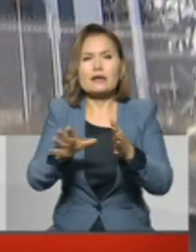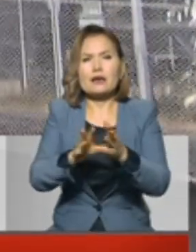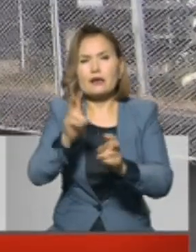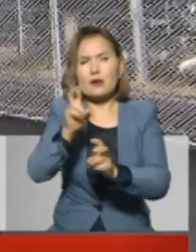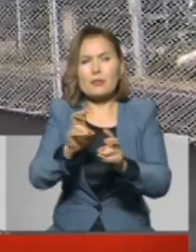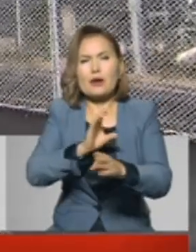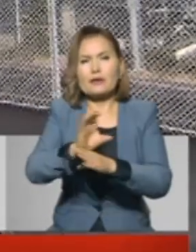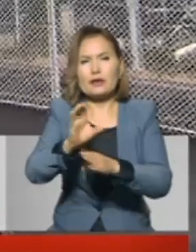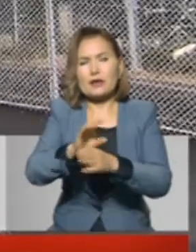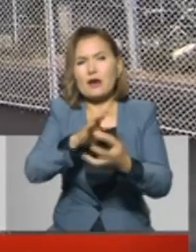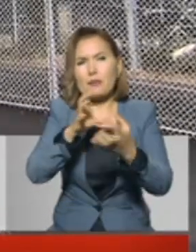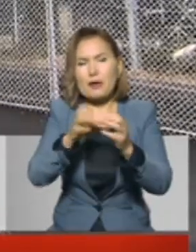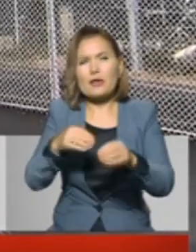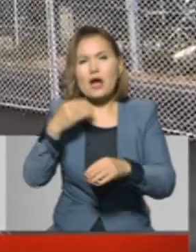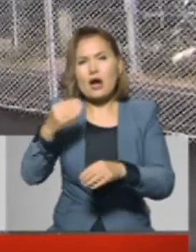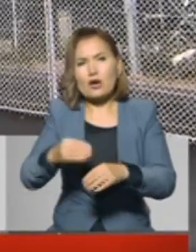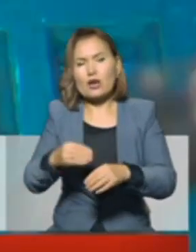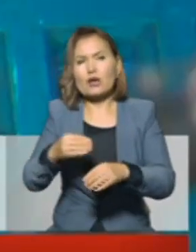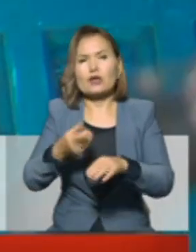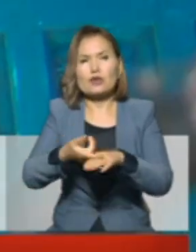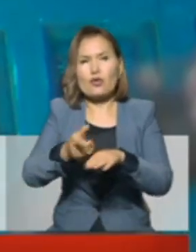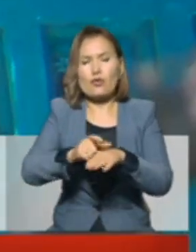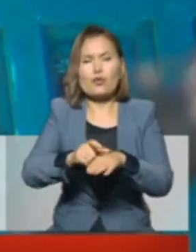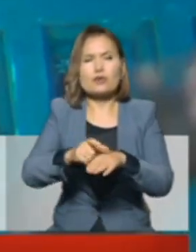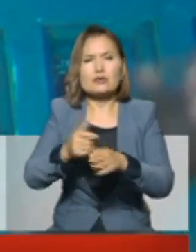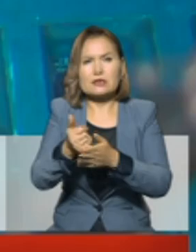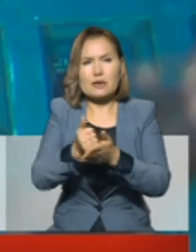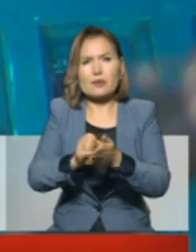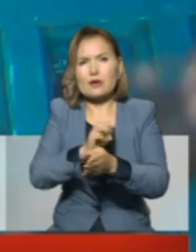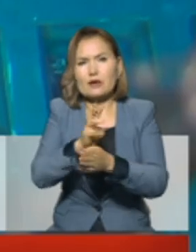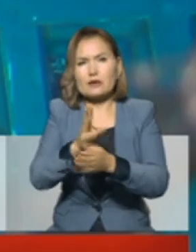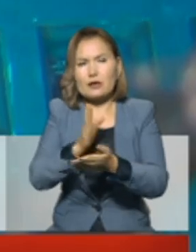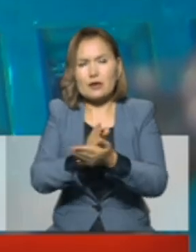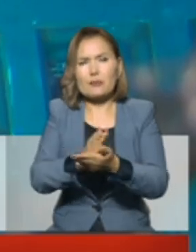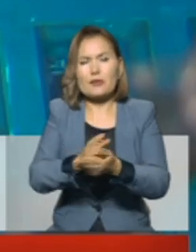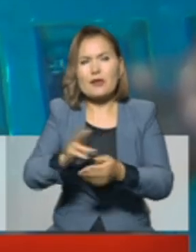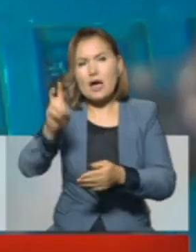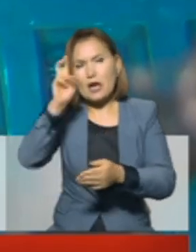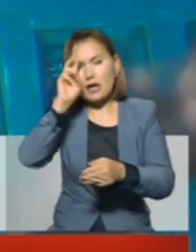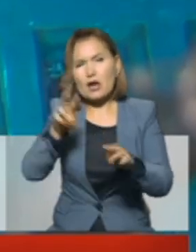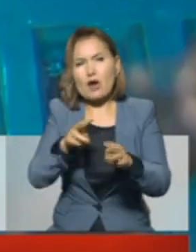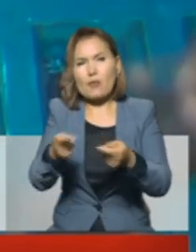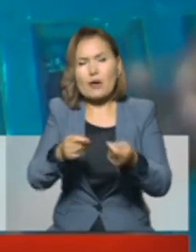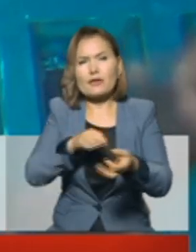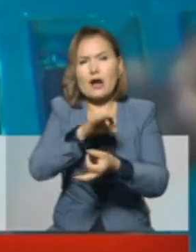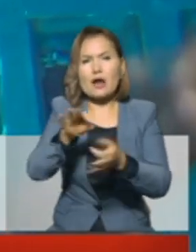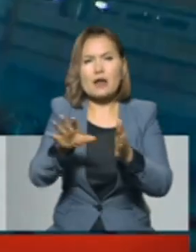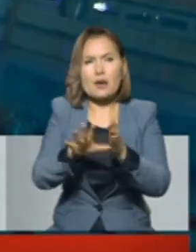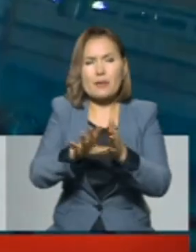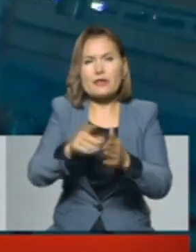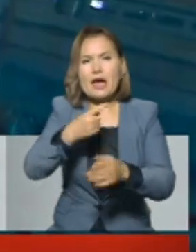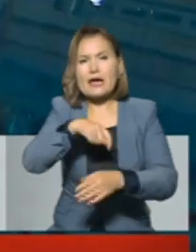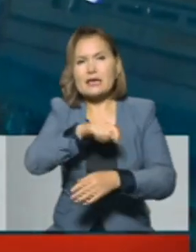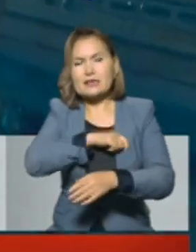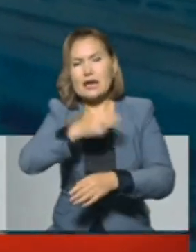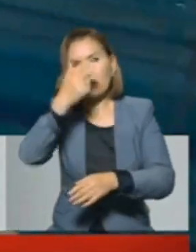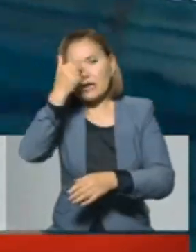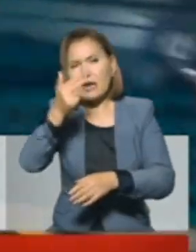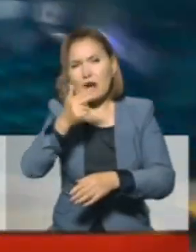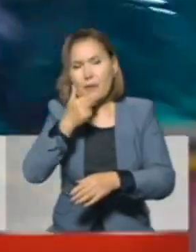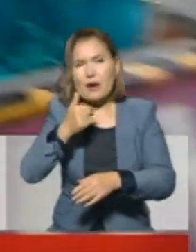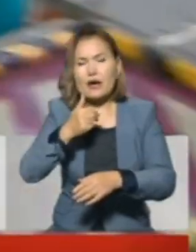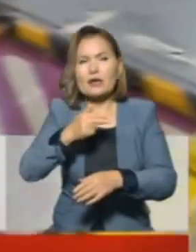станциялары өндірген электроэнергия Францияның өз қажеттілігін толық өтеп отыр. Сондықтан ел үкіметі артылған қуатты Испания, Италия, Швейцария